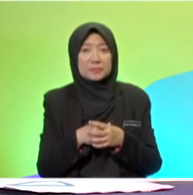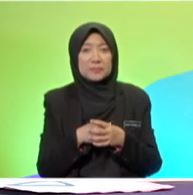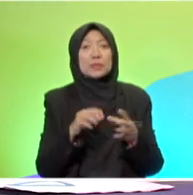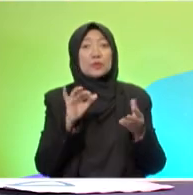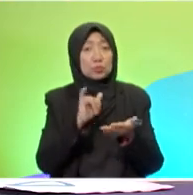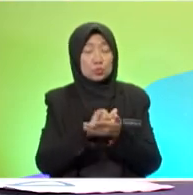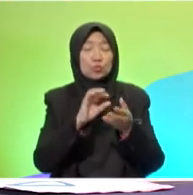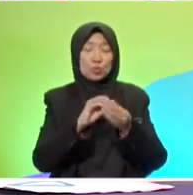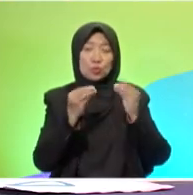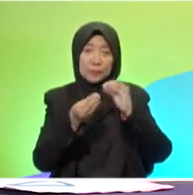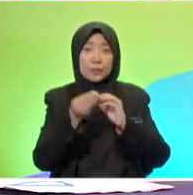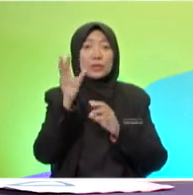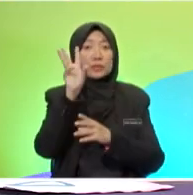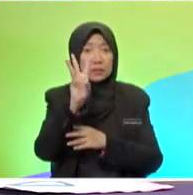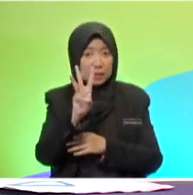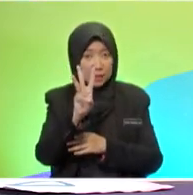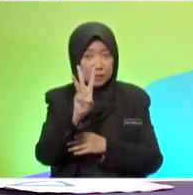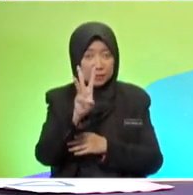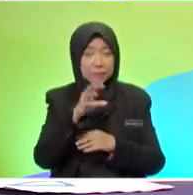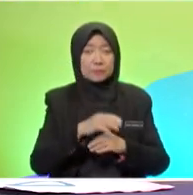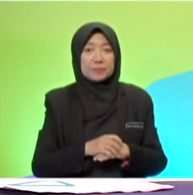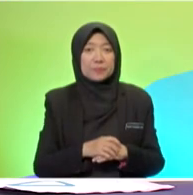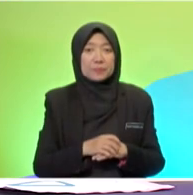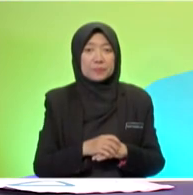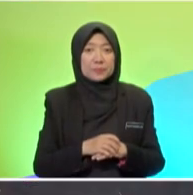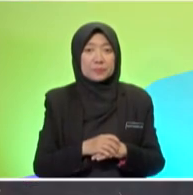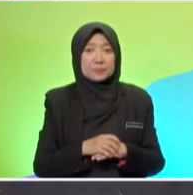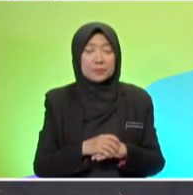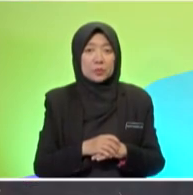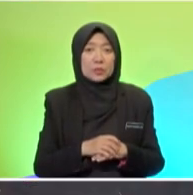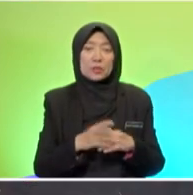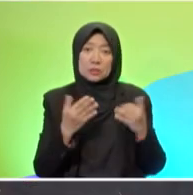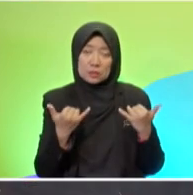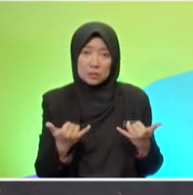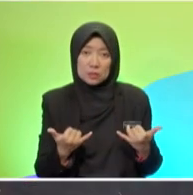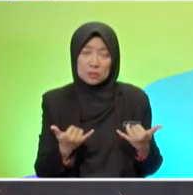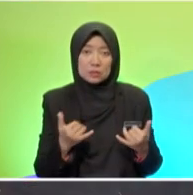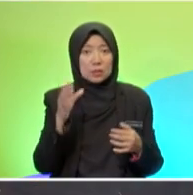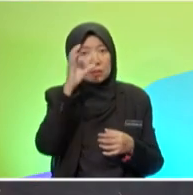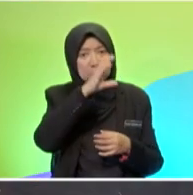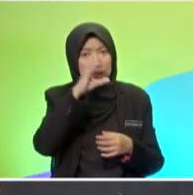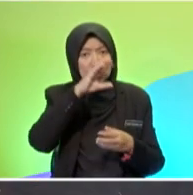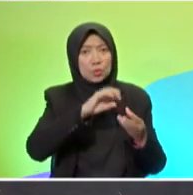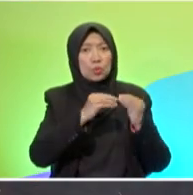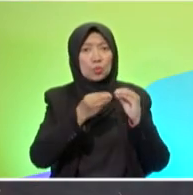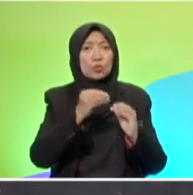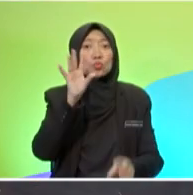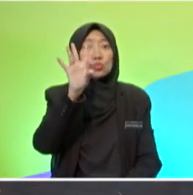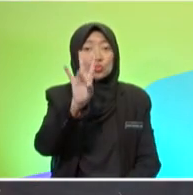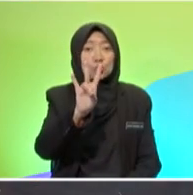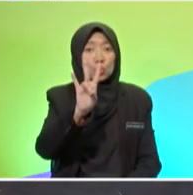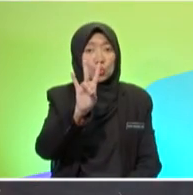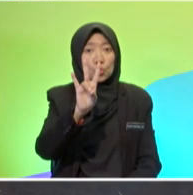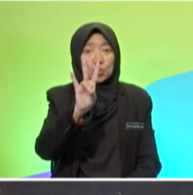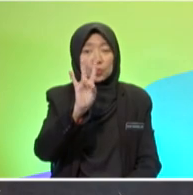Nombor enam. Nombor lima dan enam. Lima dan enam, betul. Seterusnya kita pergi nombor tujuh, boleh Mira? Boleh. Nombor